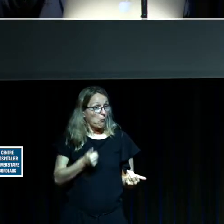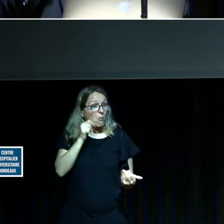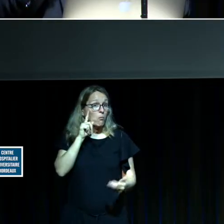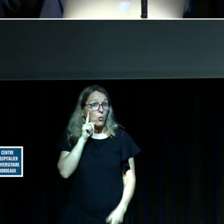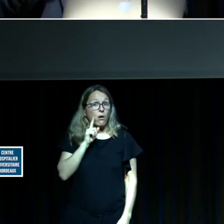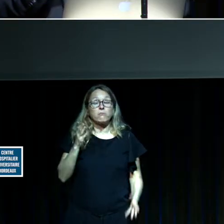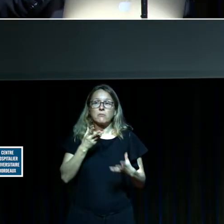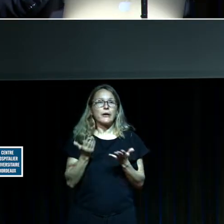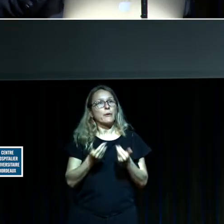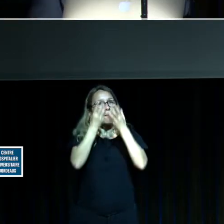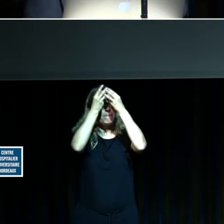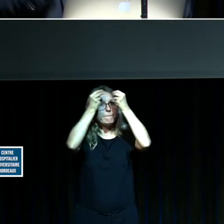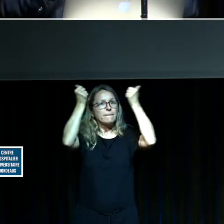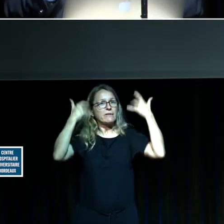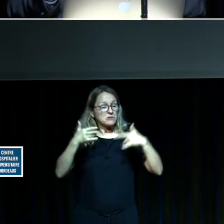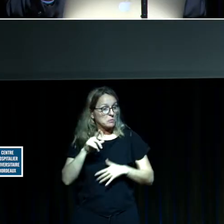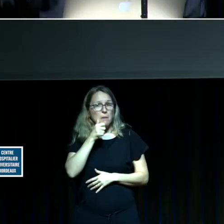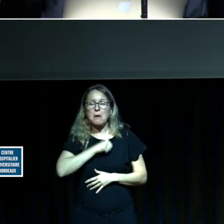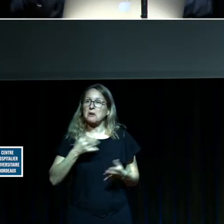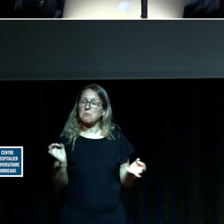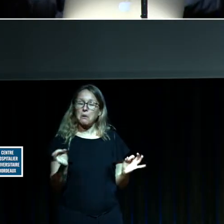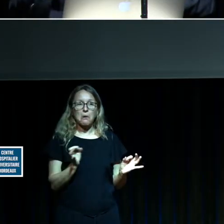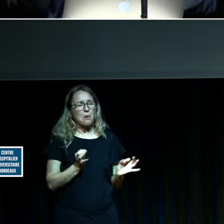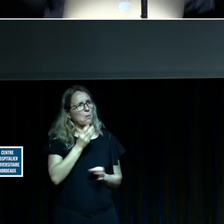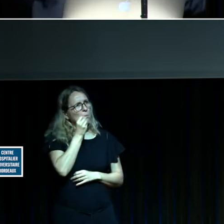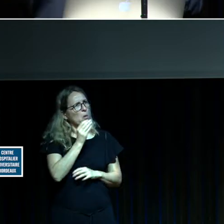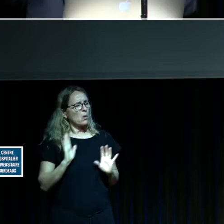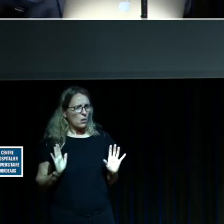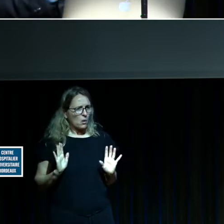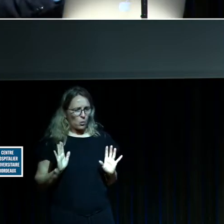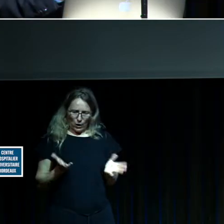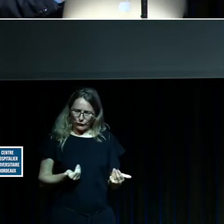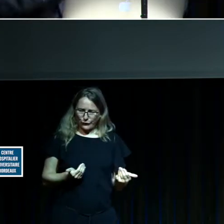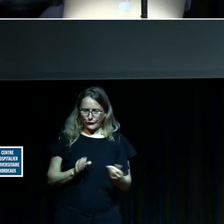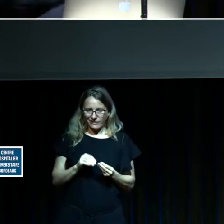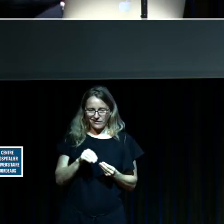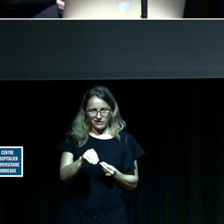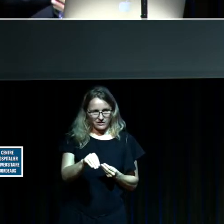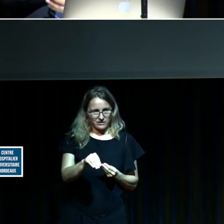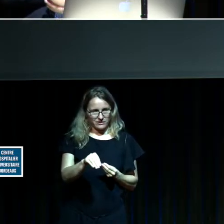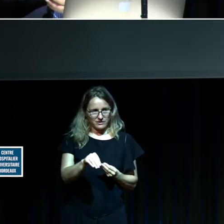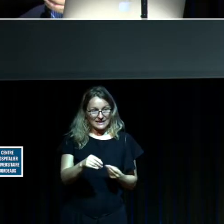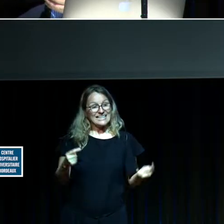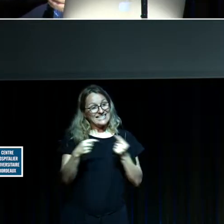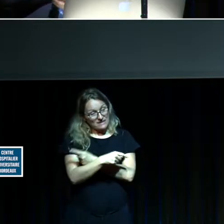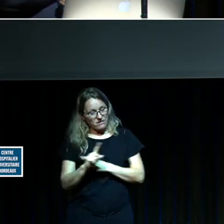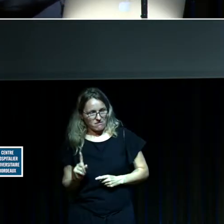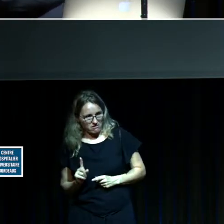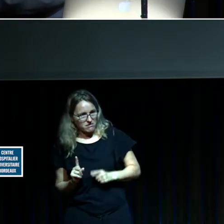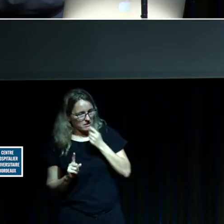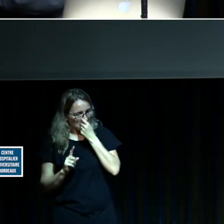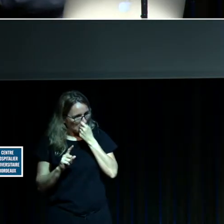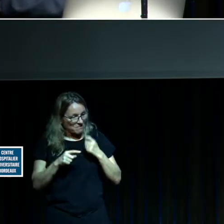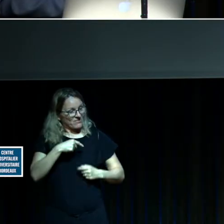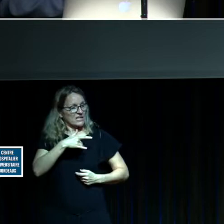que ça passe ou que ça passe pas, mais comme ils ont pas mal, ils considèrent que finalement, on peut attendre. Contrairement à l'infarctus du myocarde. Dans l'infarctus